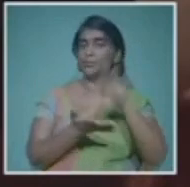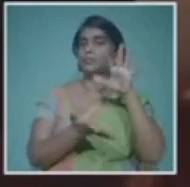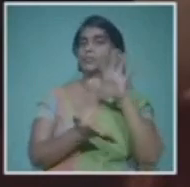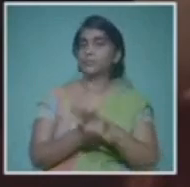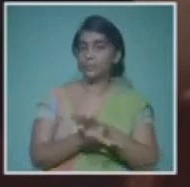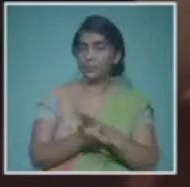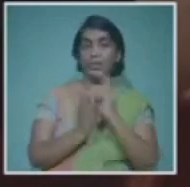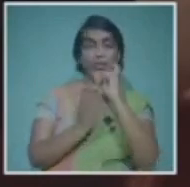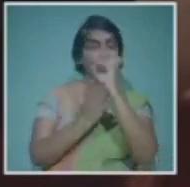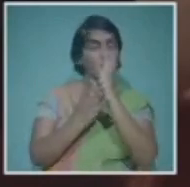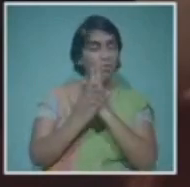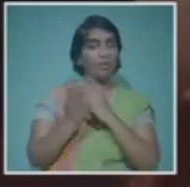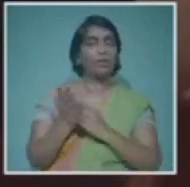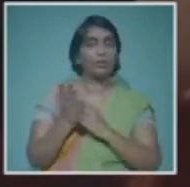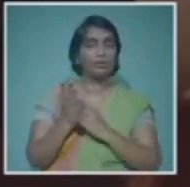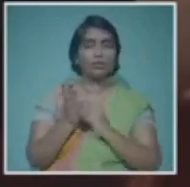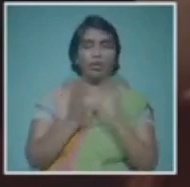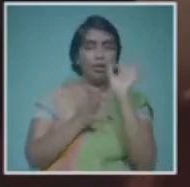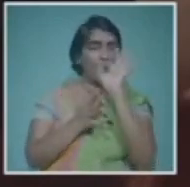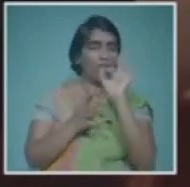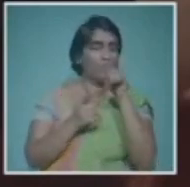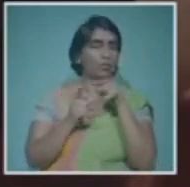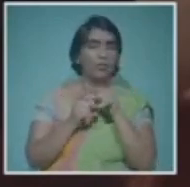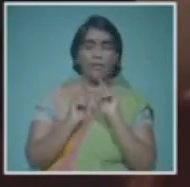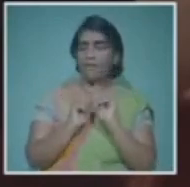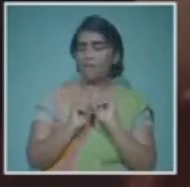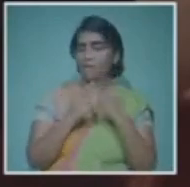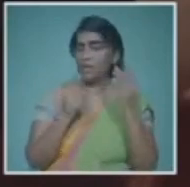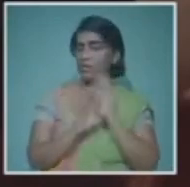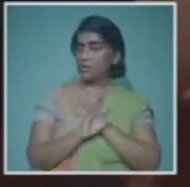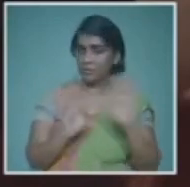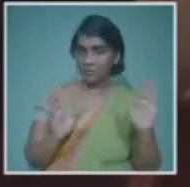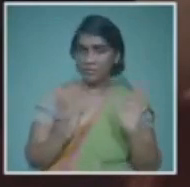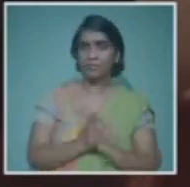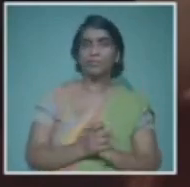පත්වෙනවා. ව්‍යවස්ථාවේ අකුරක්වත් වෙනස් කරන්නේ නැතිව